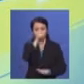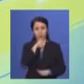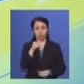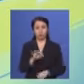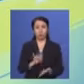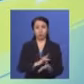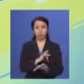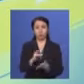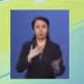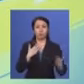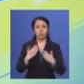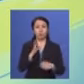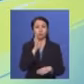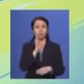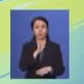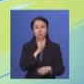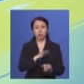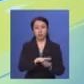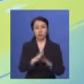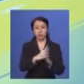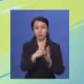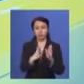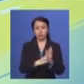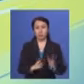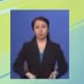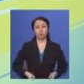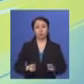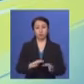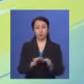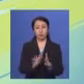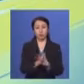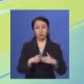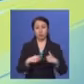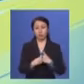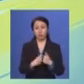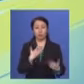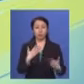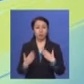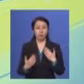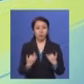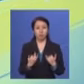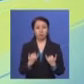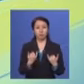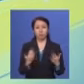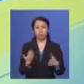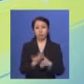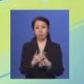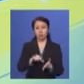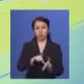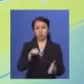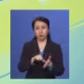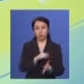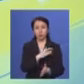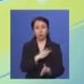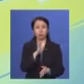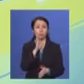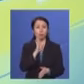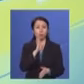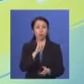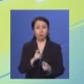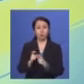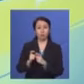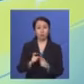областном центре в отношении женщин совершено 19 преступлений в сфере семейно-бытовых отношений. Для того, чтобы помочь представительницам